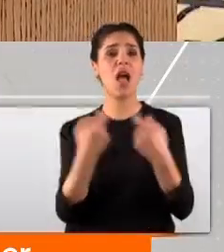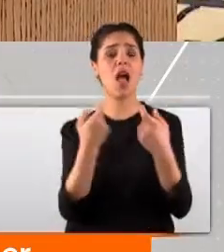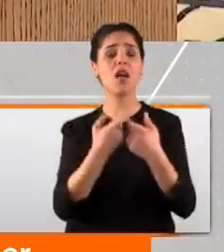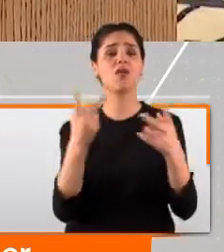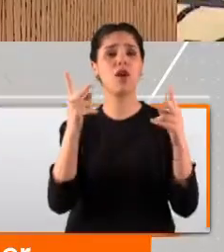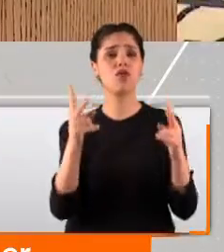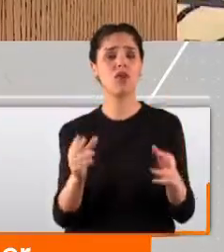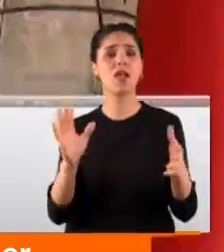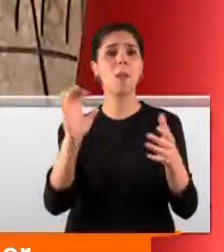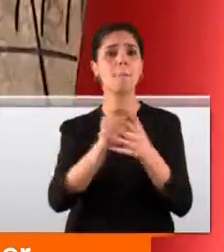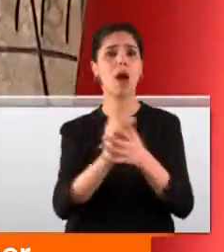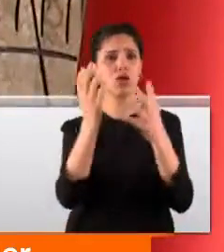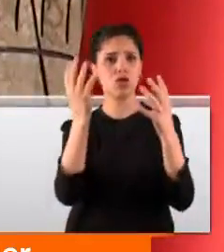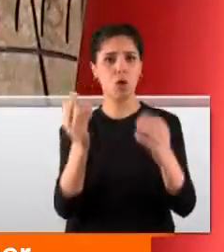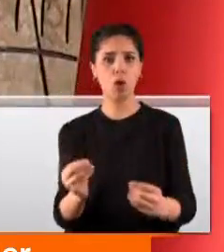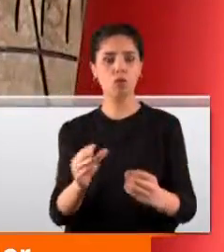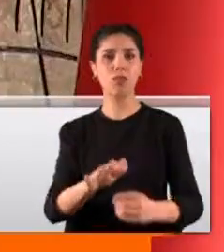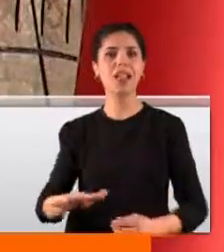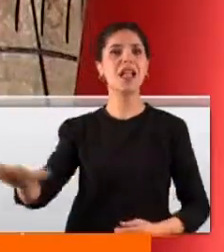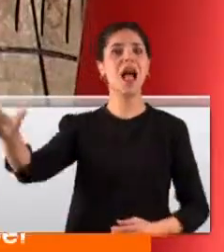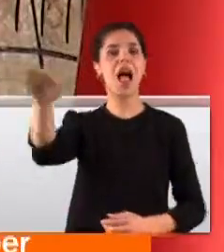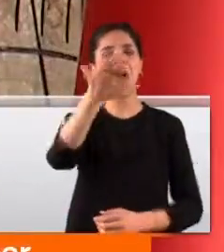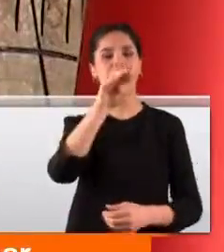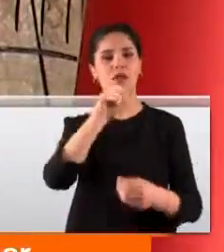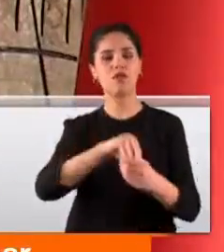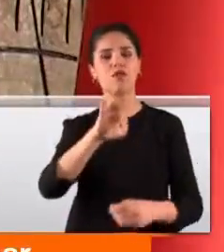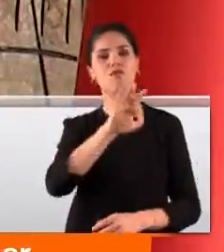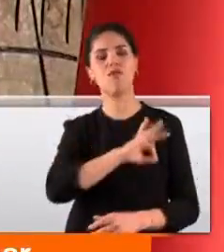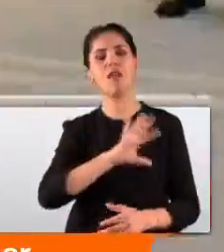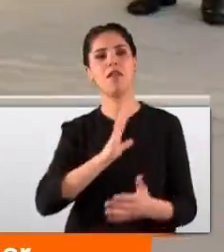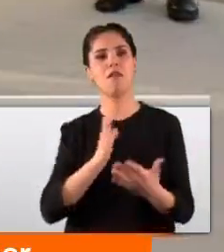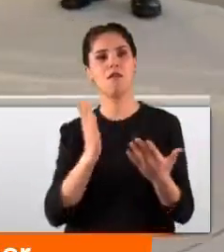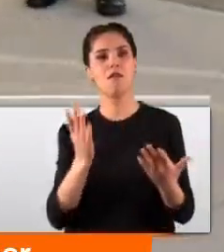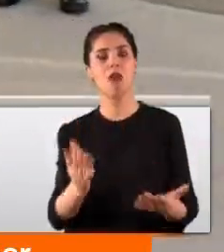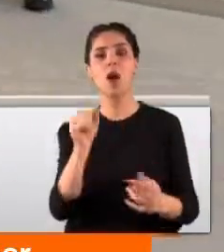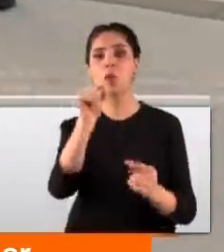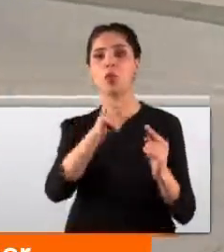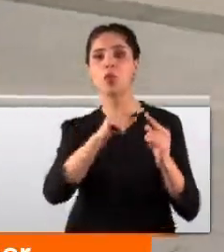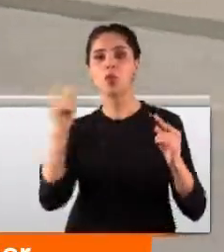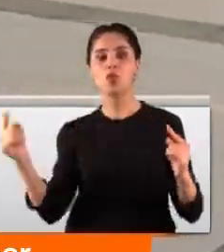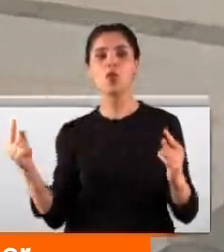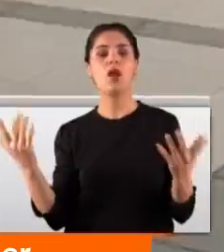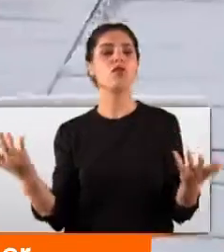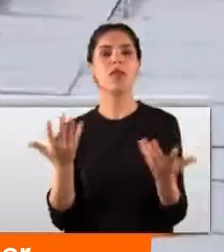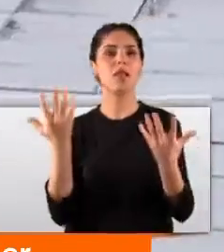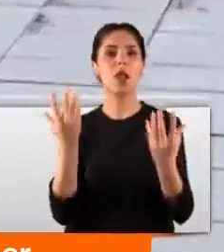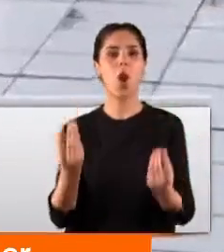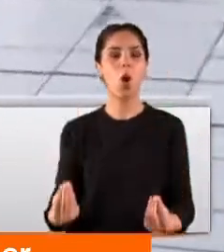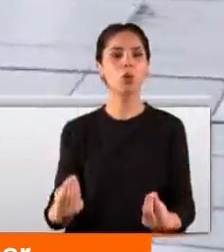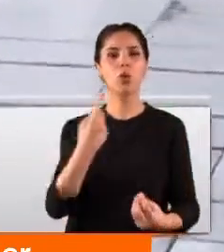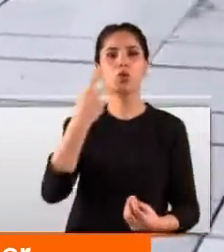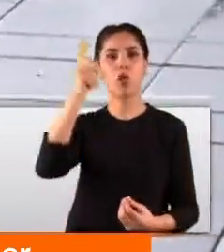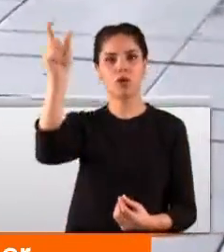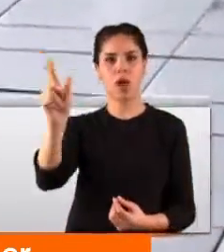ve barışın sağlanması herkesin faydasına olacaktır. Peki bu sürece nasıl gelindi? Cumhurbaşkanı